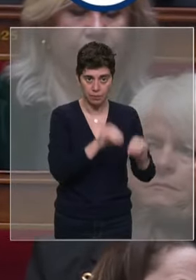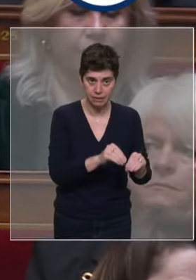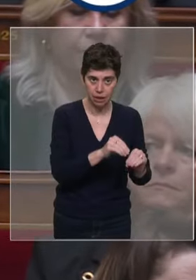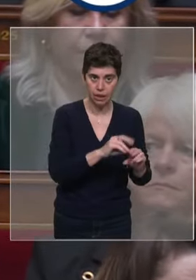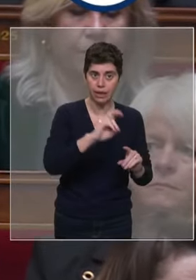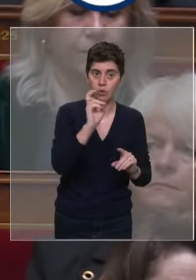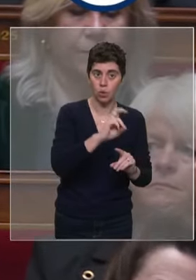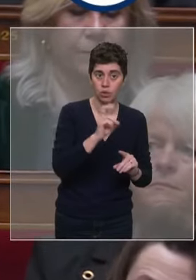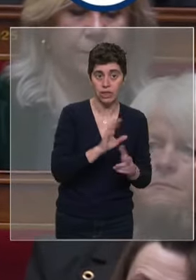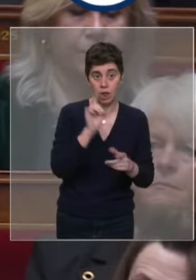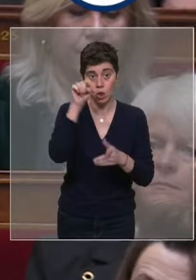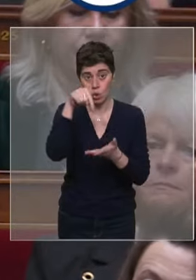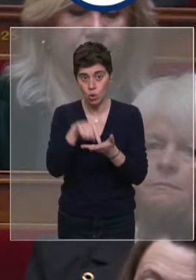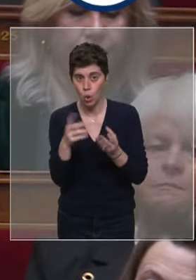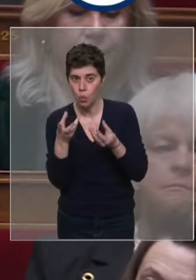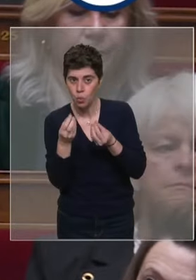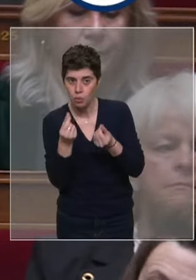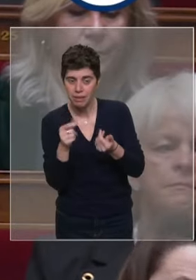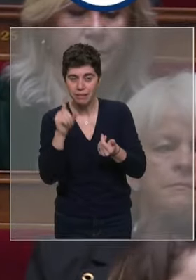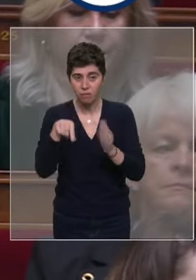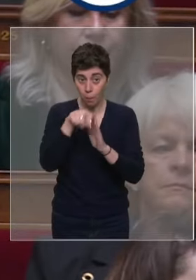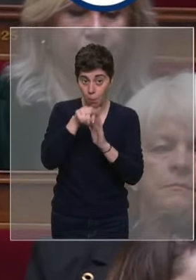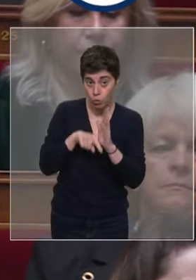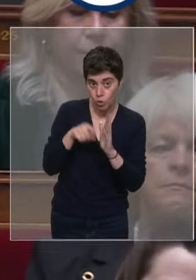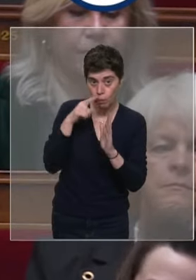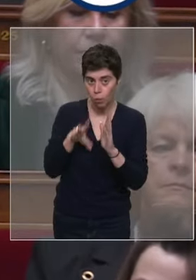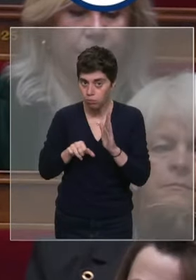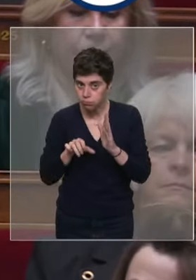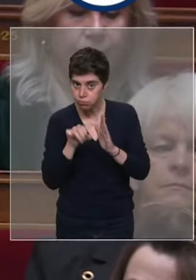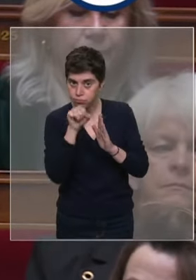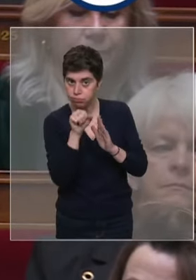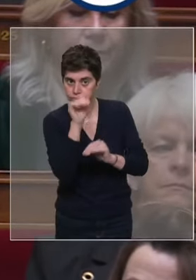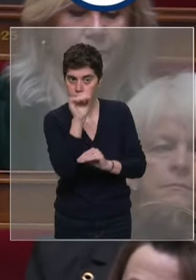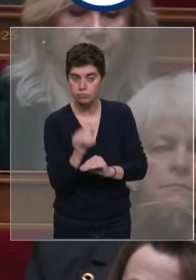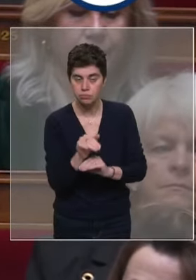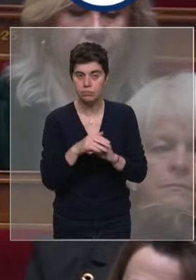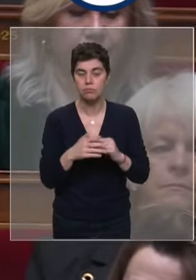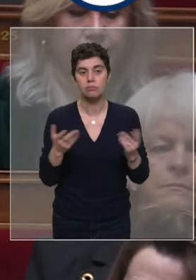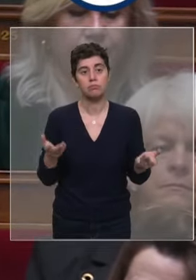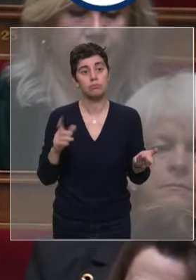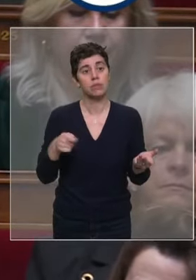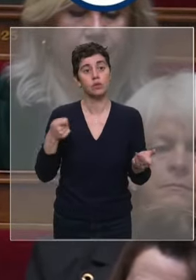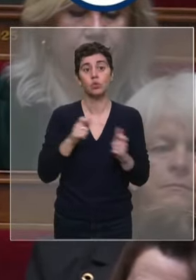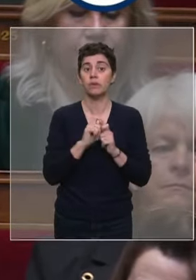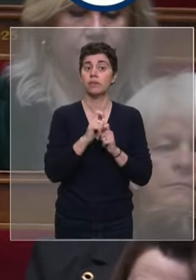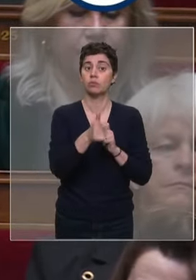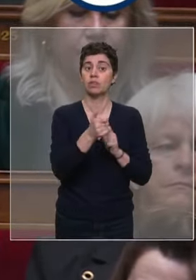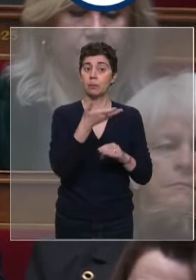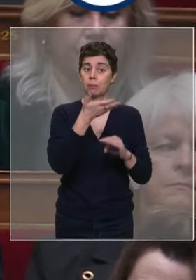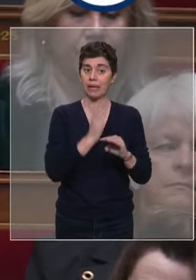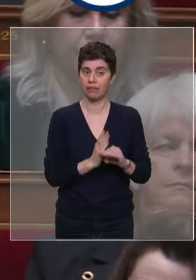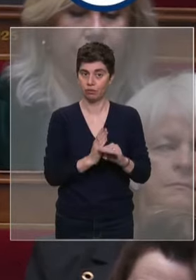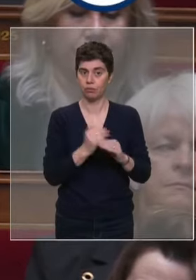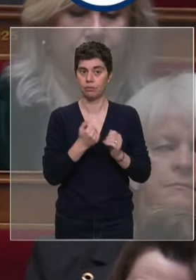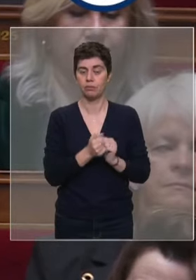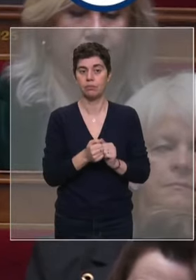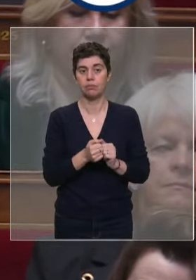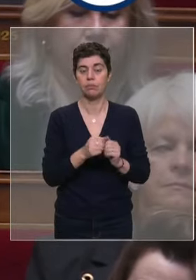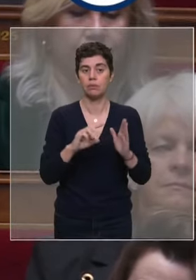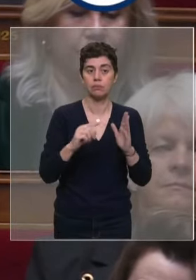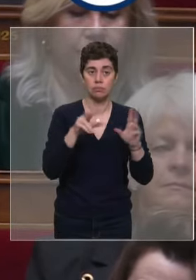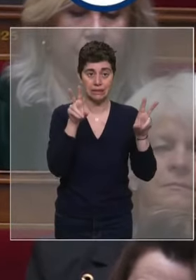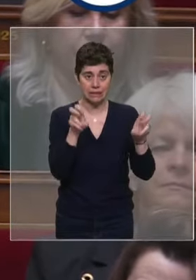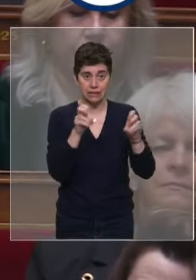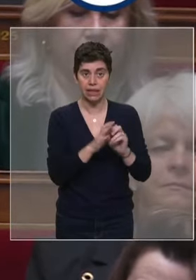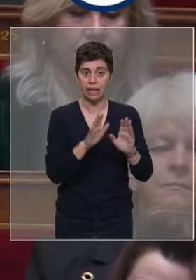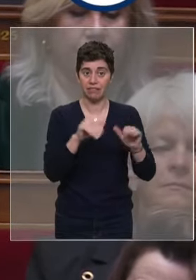humides soumises à des mesures compensatoires. Si personne ici n'oserait remettre en cause le dispositif prévu dans la doctrine « éviter, réduire et